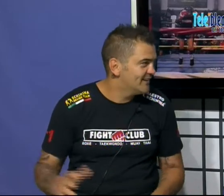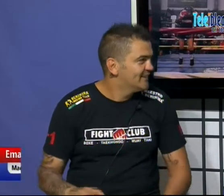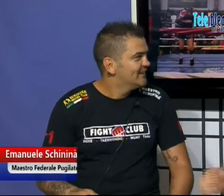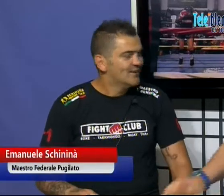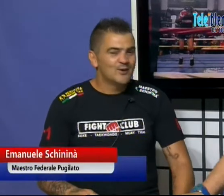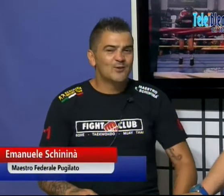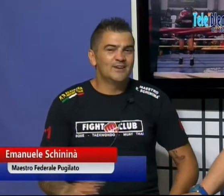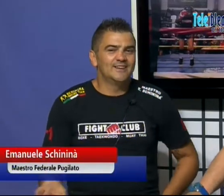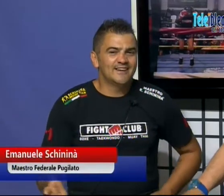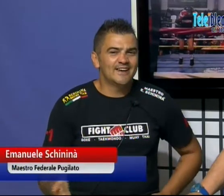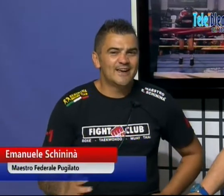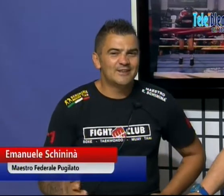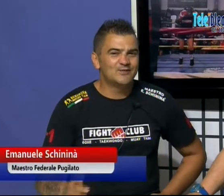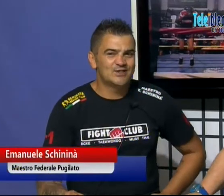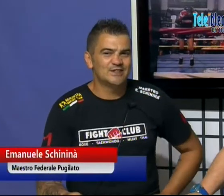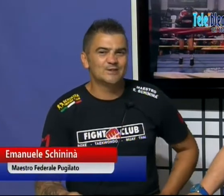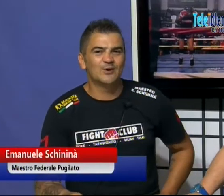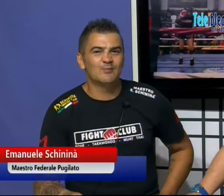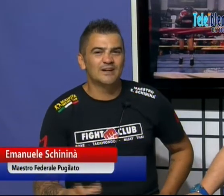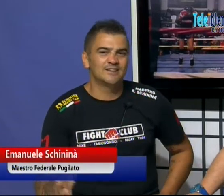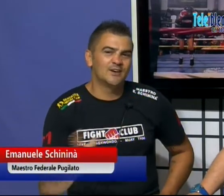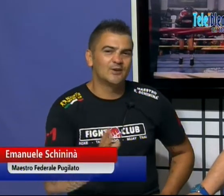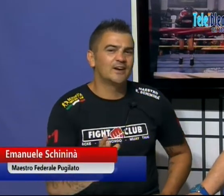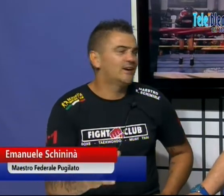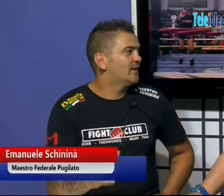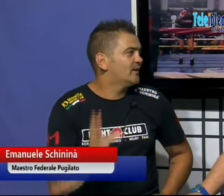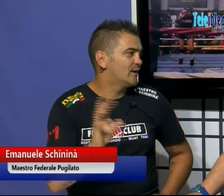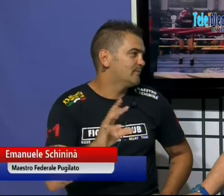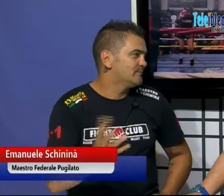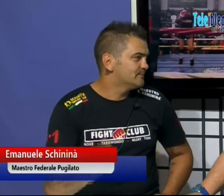paglia, quindi è difficilissimo combattere, allora...